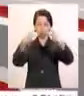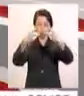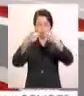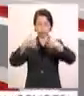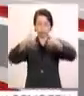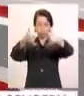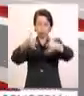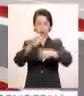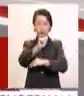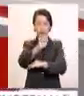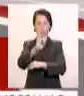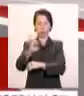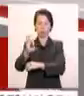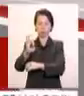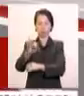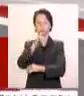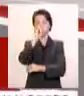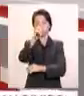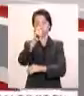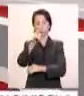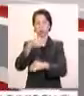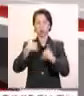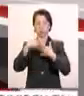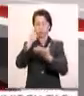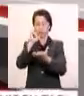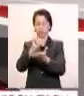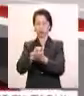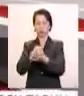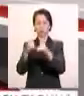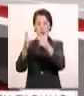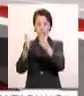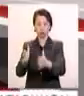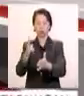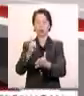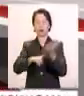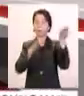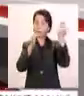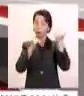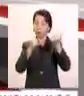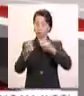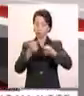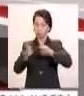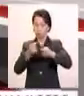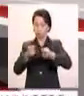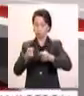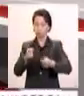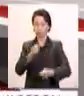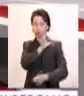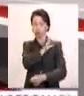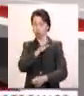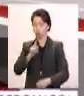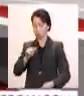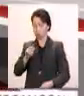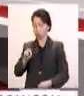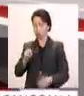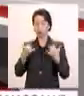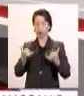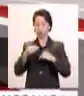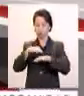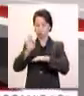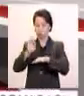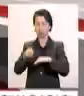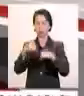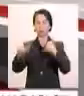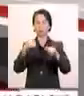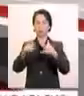AFF Suzuki tempoh hari nyata membakar keyakinan pemain. Apa yang diharapkan pengendali pasukan Tan Cheng Ho ketika ini ialah